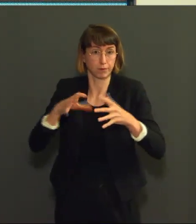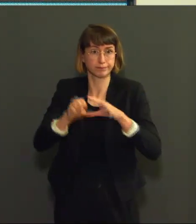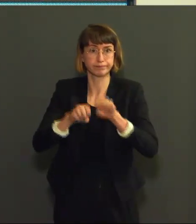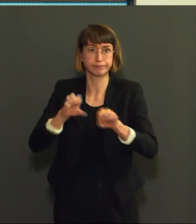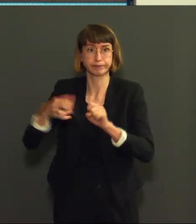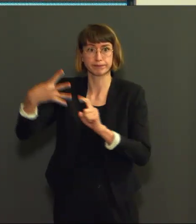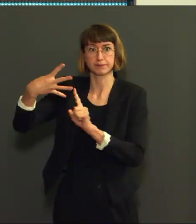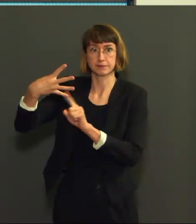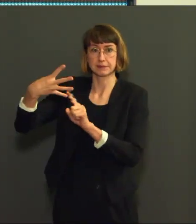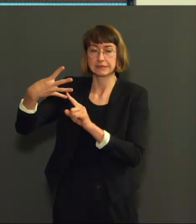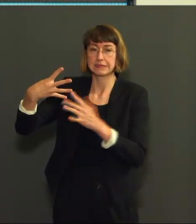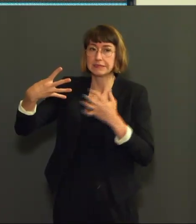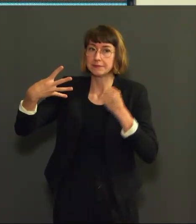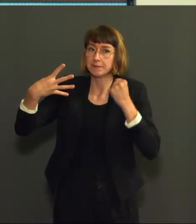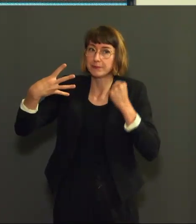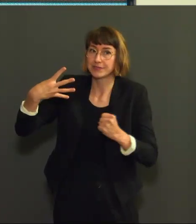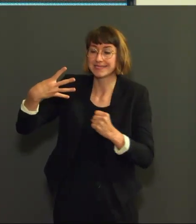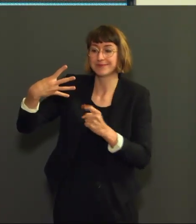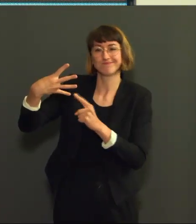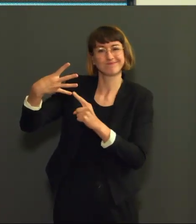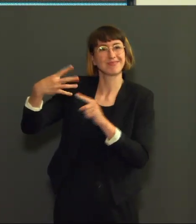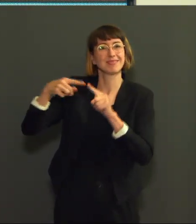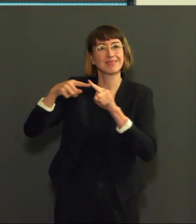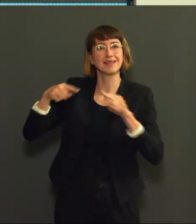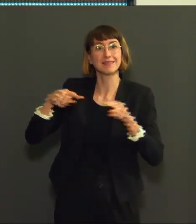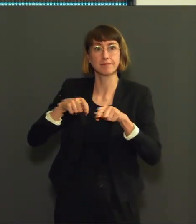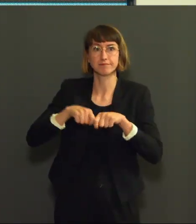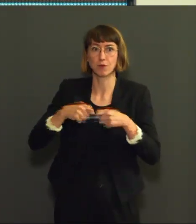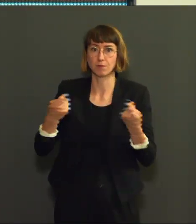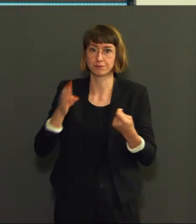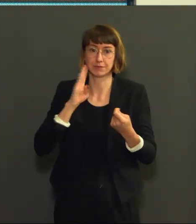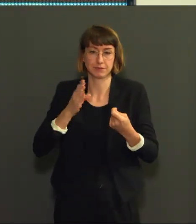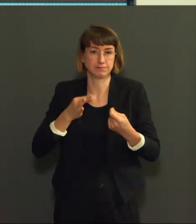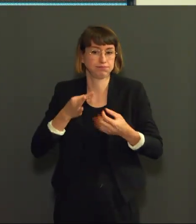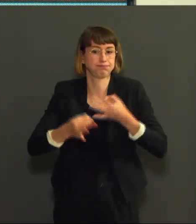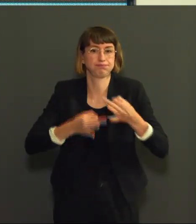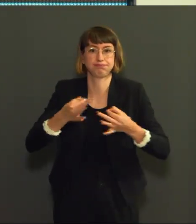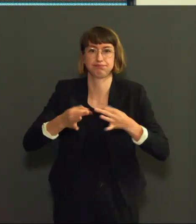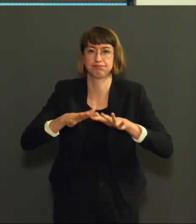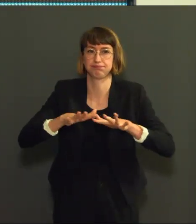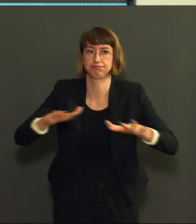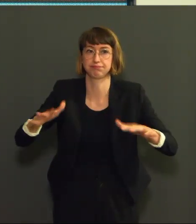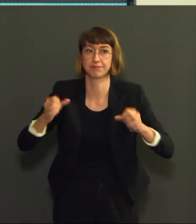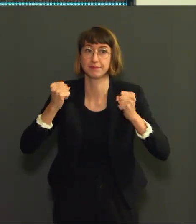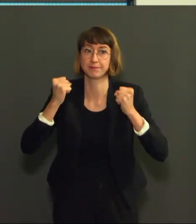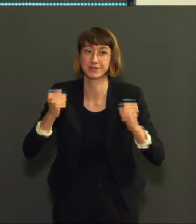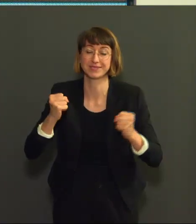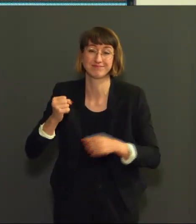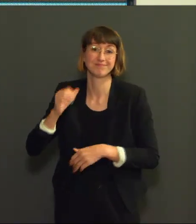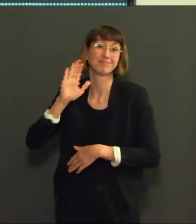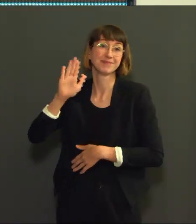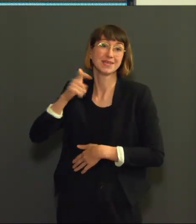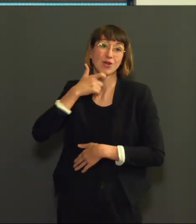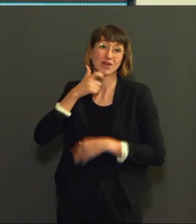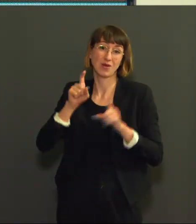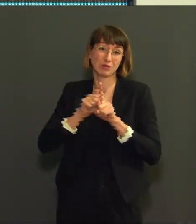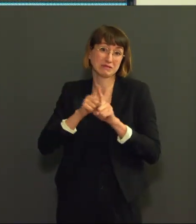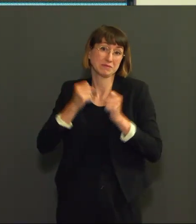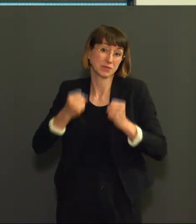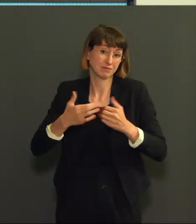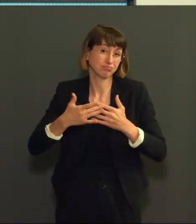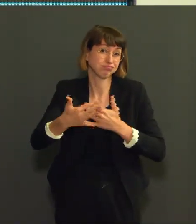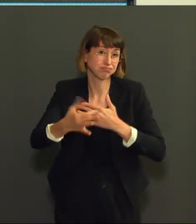que ce variant devienne dominant dans notre pays comme il est en train de le devenir en Angleterre et ce dans les semaines qui viennent dans le courant